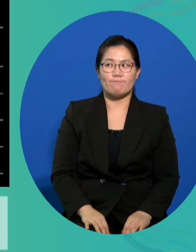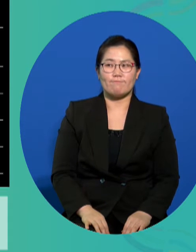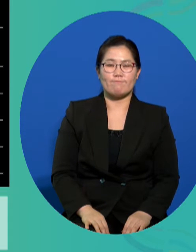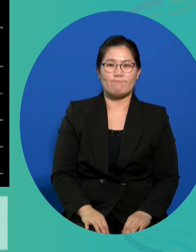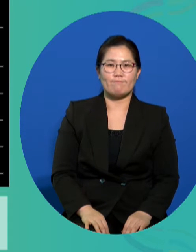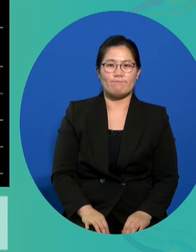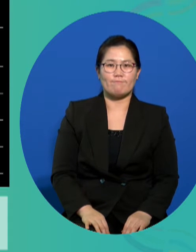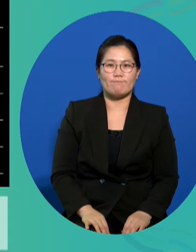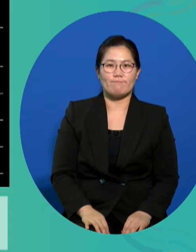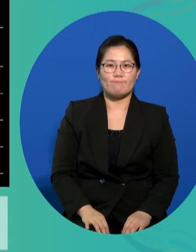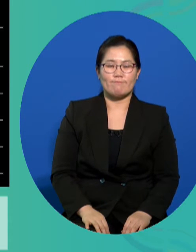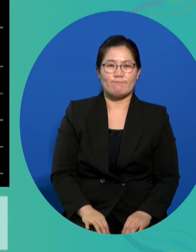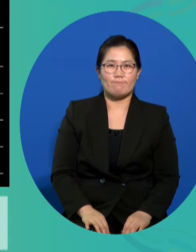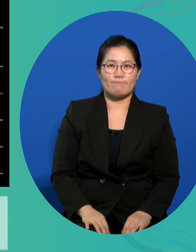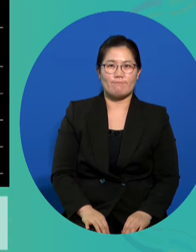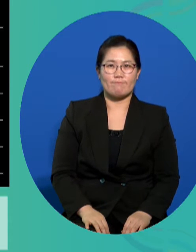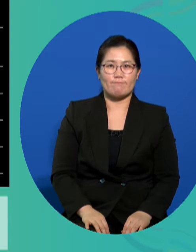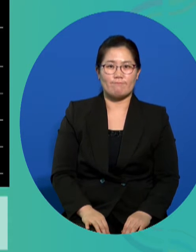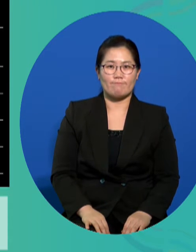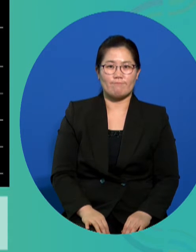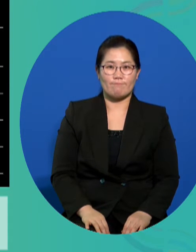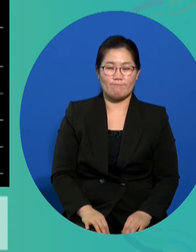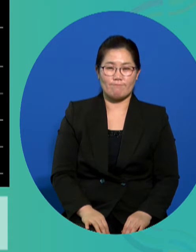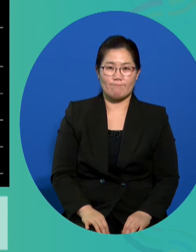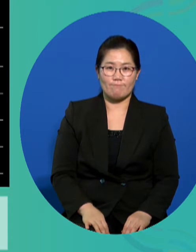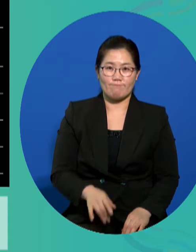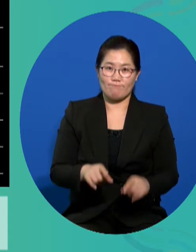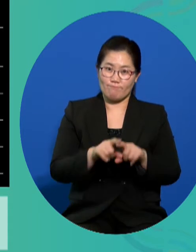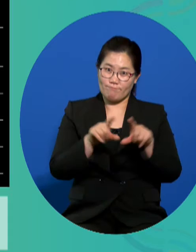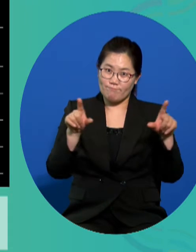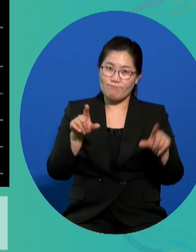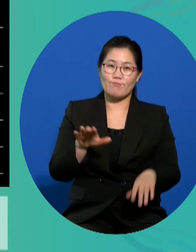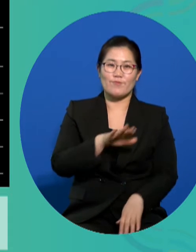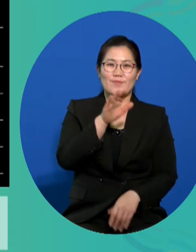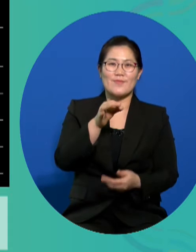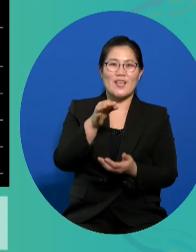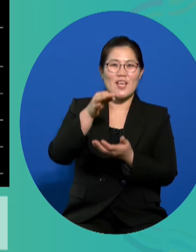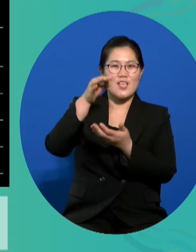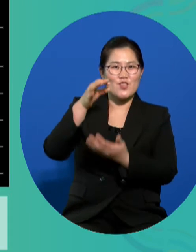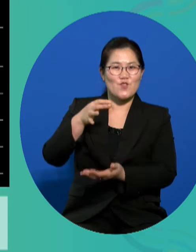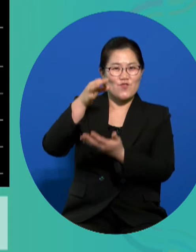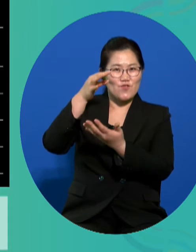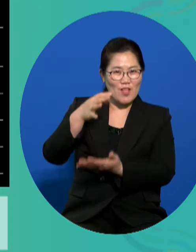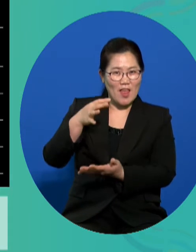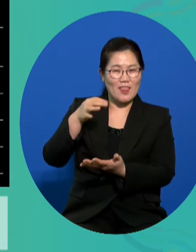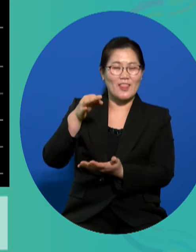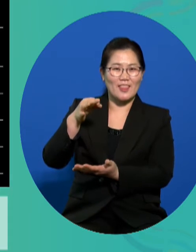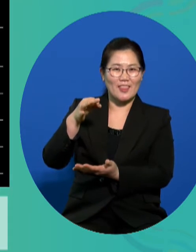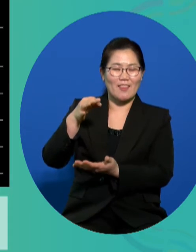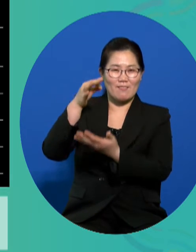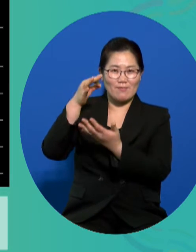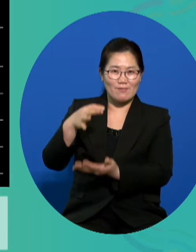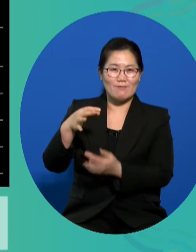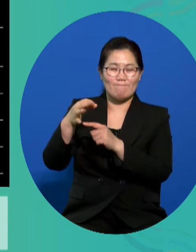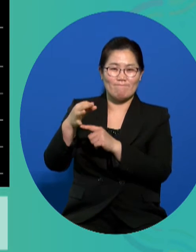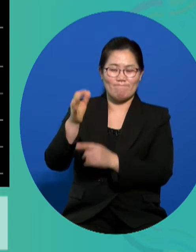자, 우리가 유산을 이야기할 때 보통 그냥 유산만 있어서 유산을 보존하거나 아니면